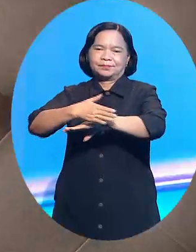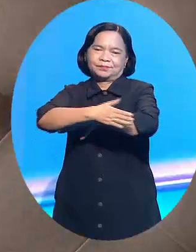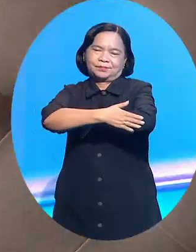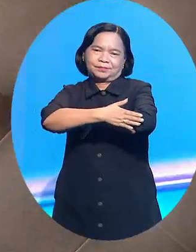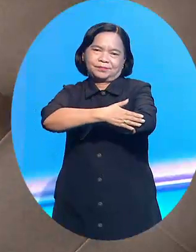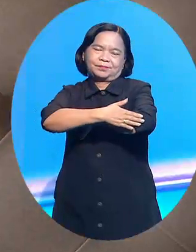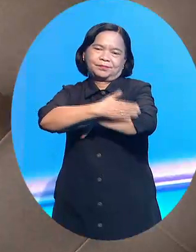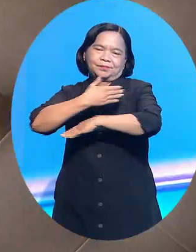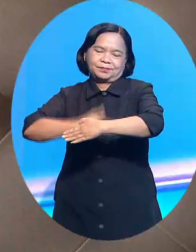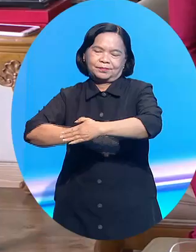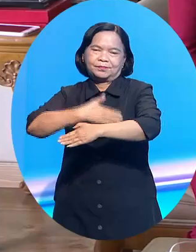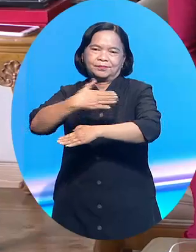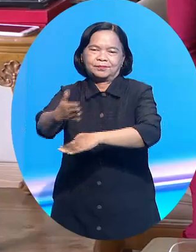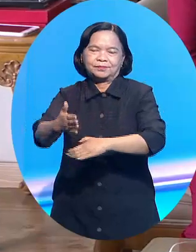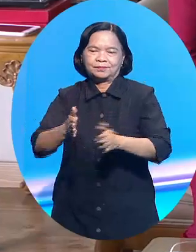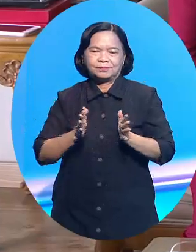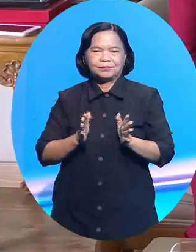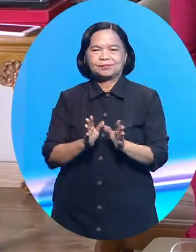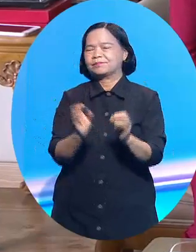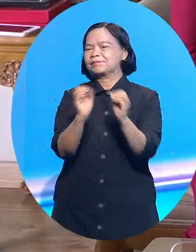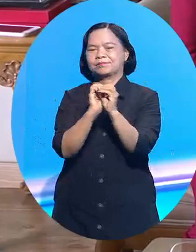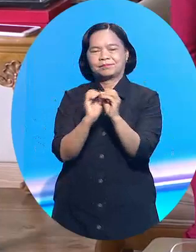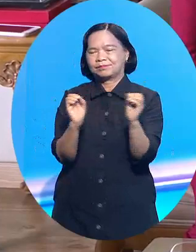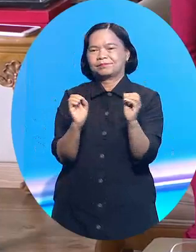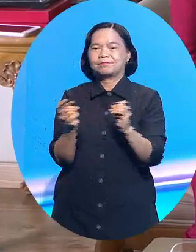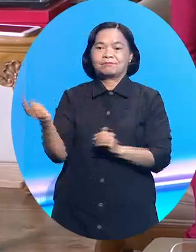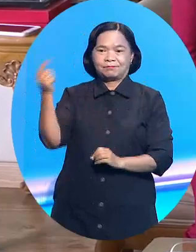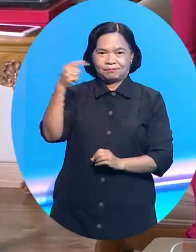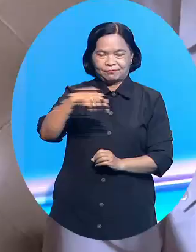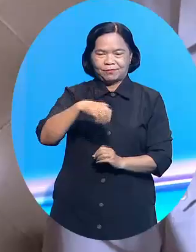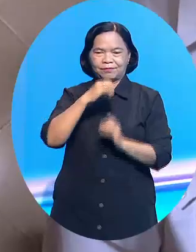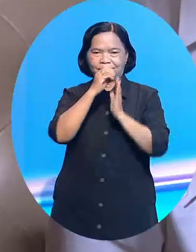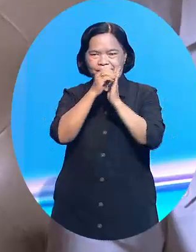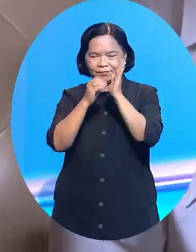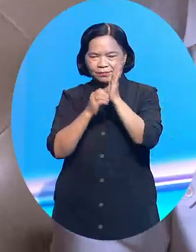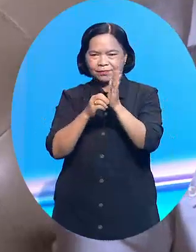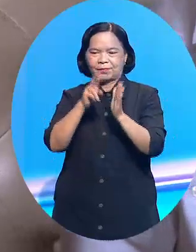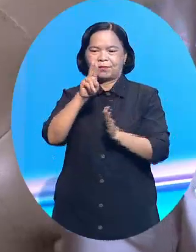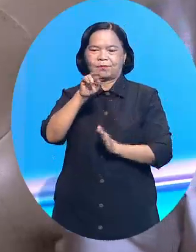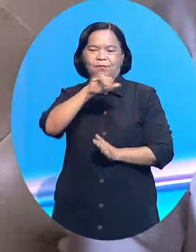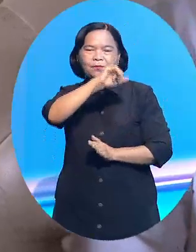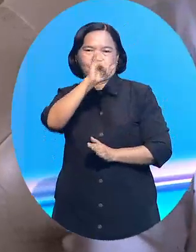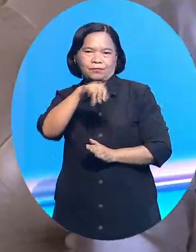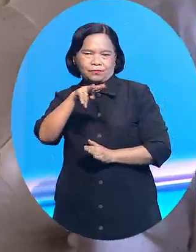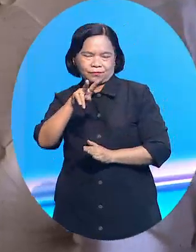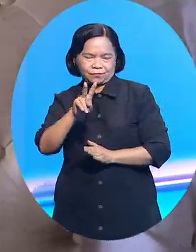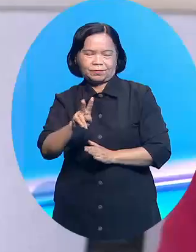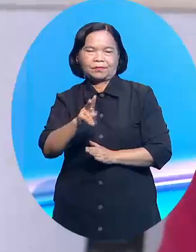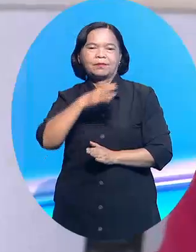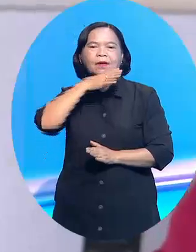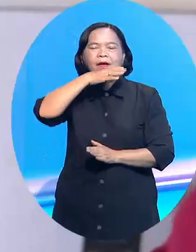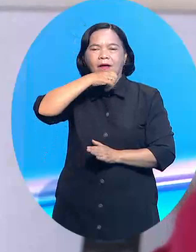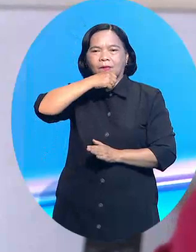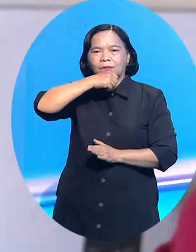cảnh đời mà bất hạnh nhất. Khi trở về địa phương với cương vị là ủy viên ban thường vụ mặt trận phường, ông Sáu